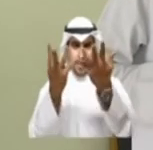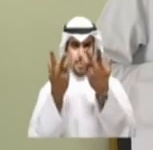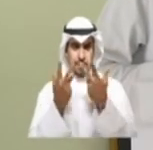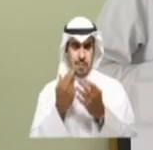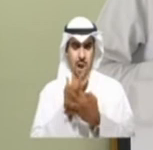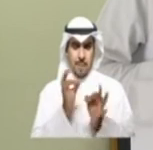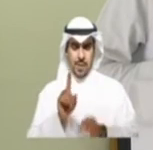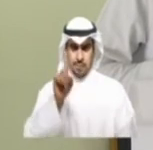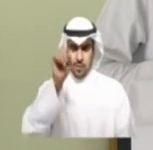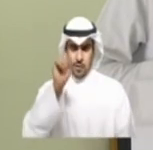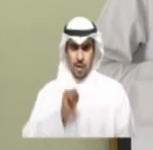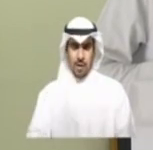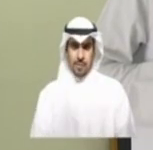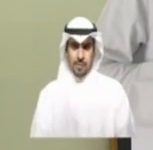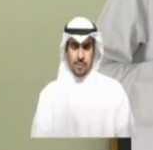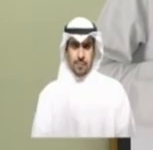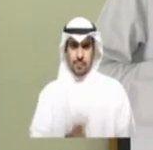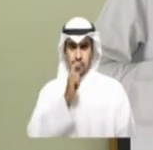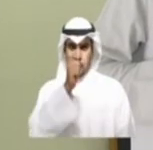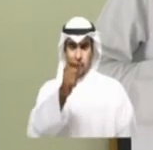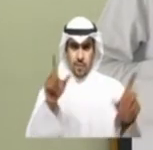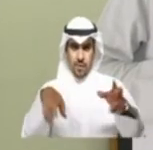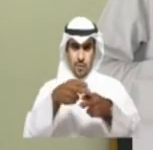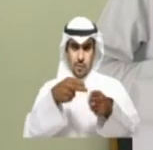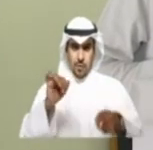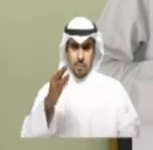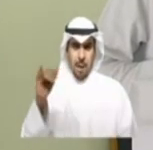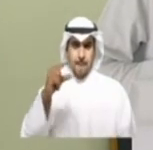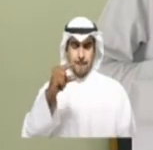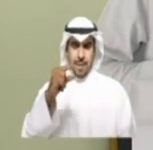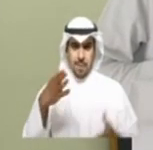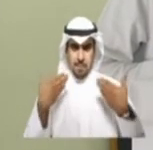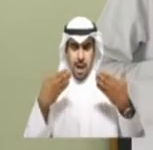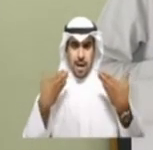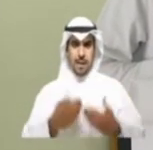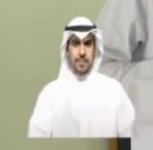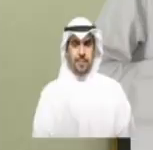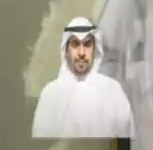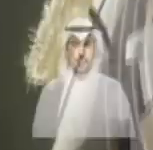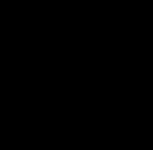نشرات لاحقة بإذن الله. شكرا جزيلا. إذن موفد تلفزيون دولة الكويت محمد العجمي من مكة المكرمة.